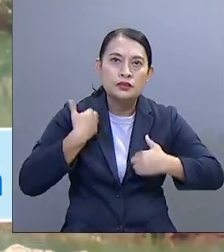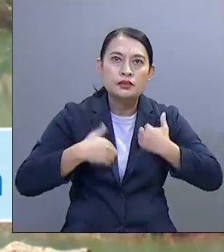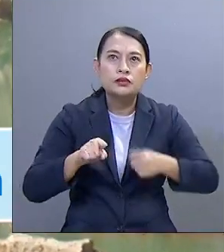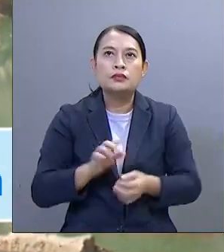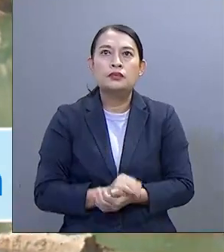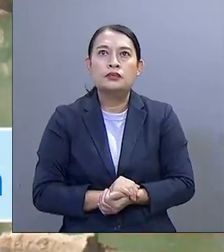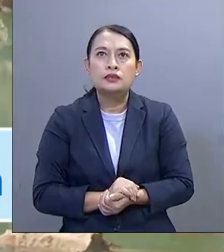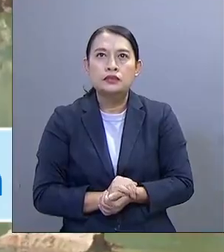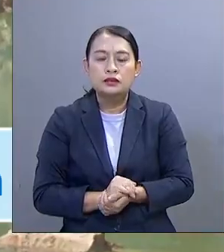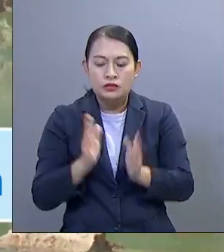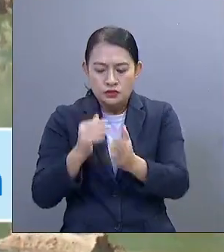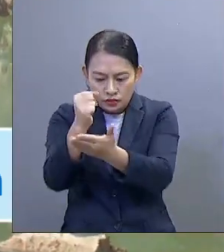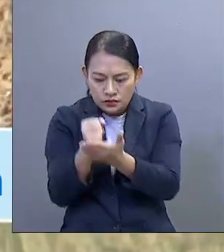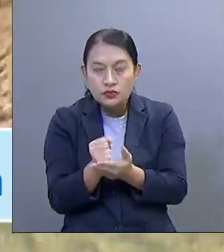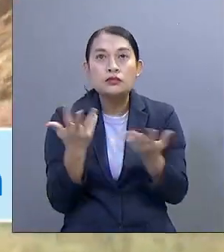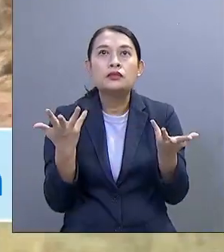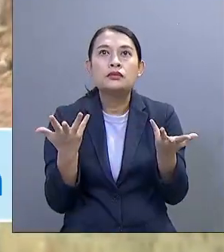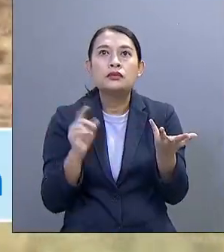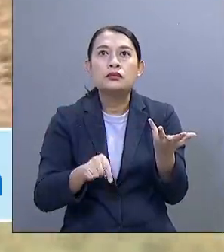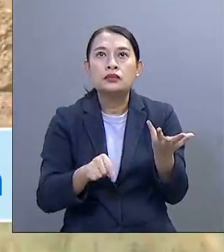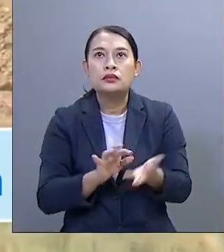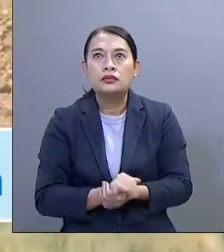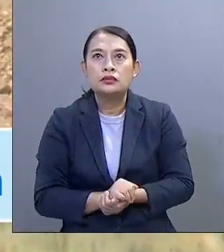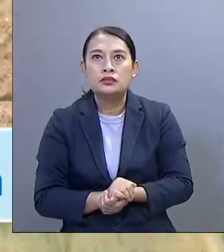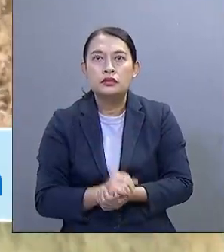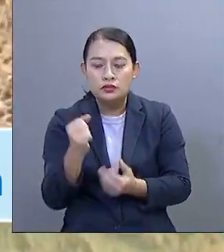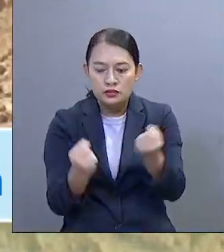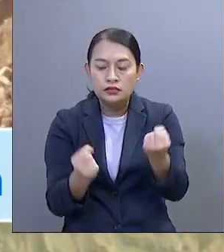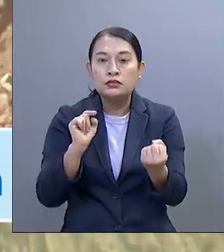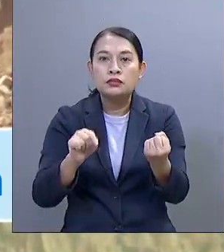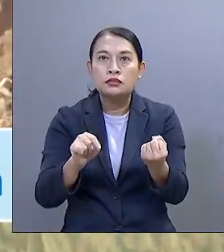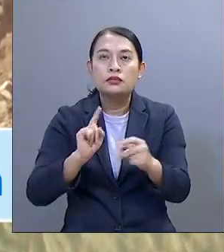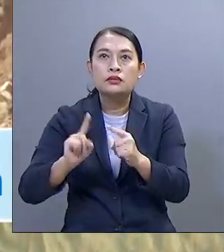ไม่มใครมาช่วยเหอเลยullaมี datasetsสบนทุกแล้วจิ้วเลยนะคะ